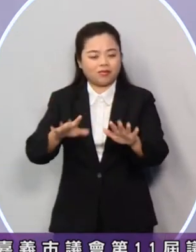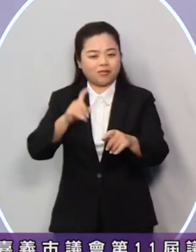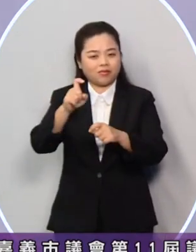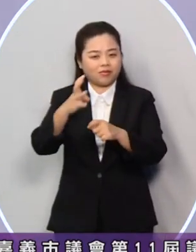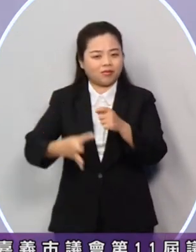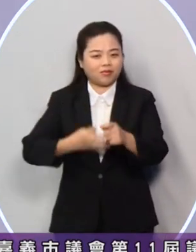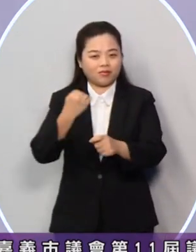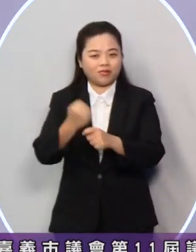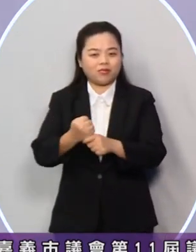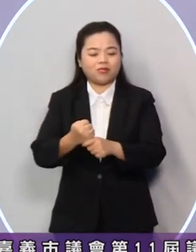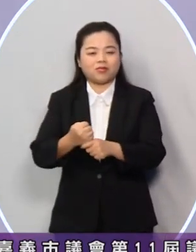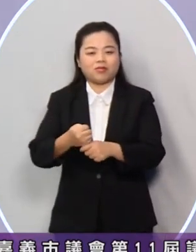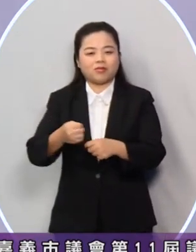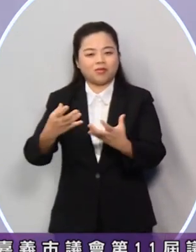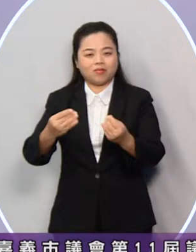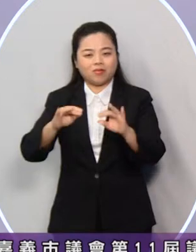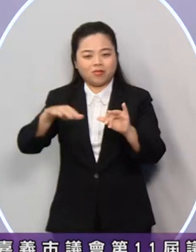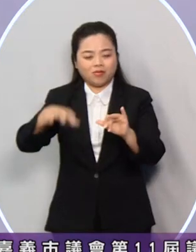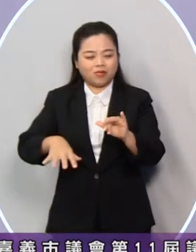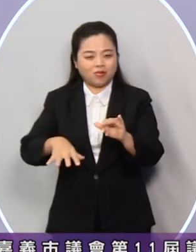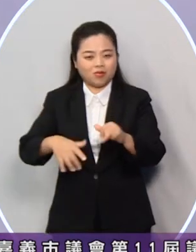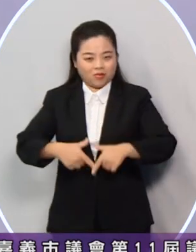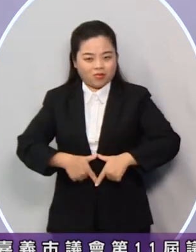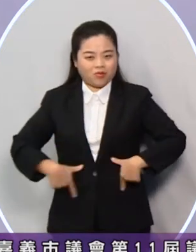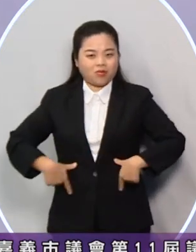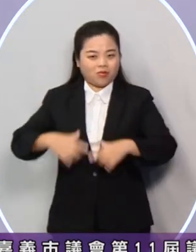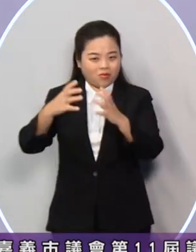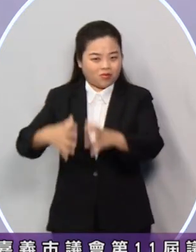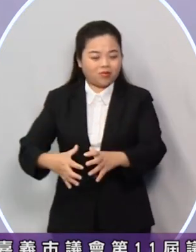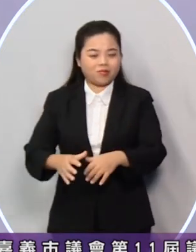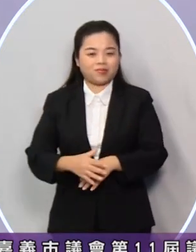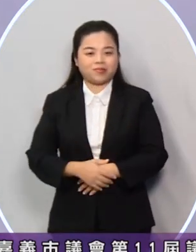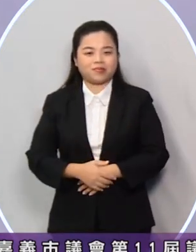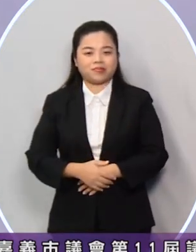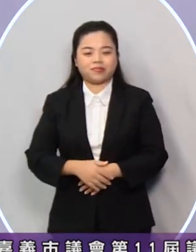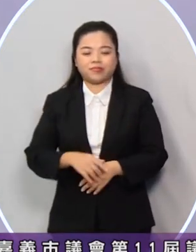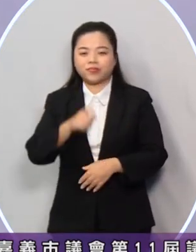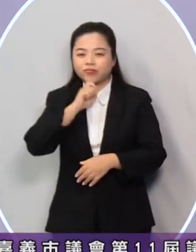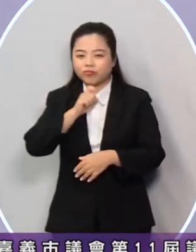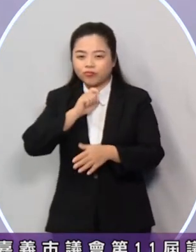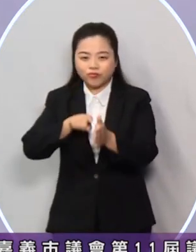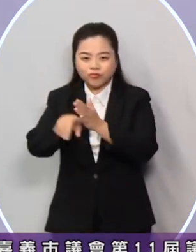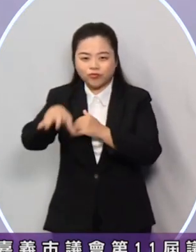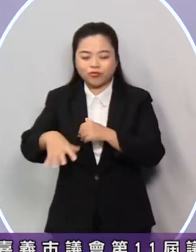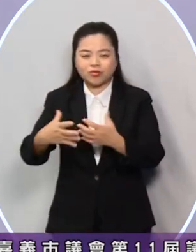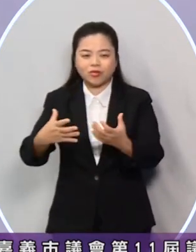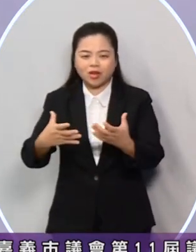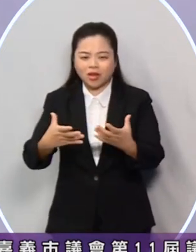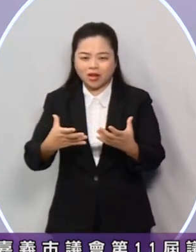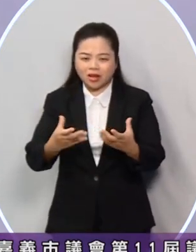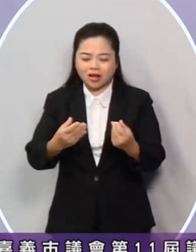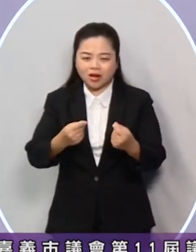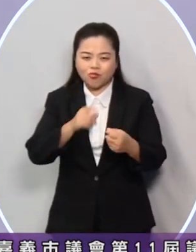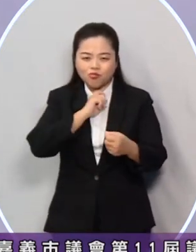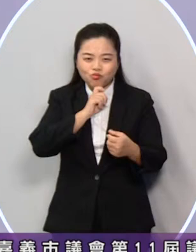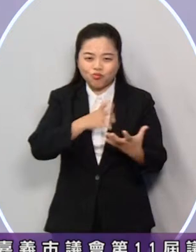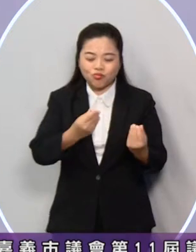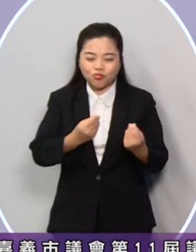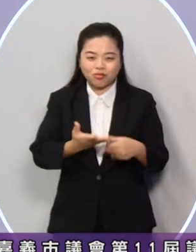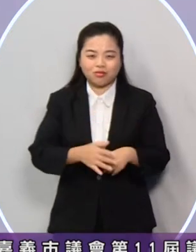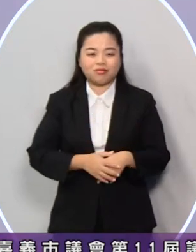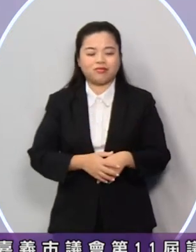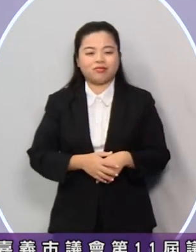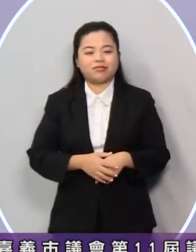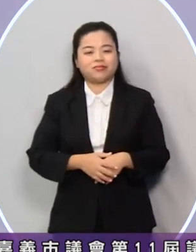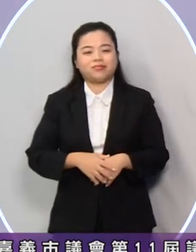10多年，还没有任何地方政府敢设立专区。但没有信专区，难道就没有性交易的存在吗？我想这个